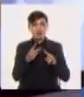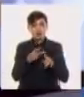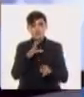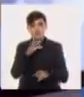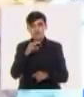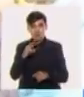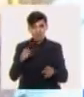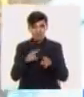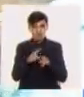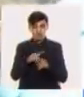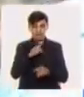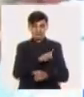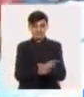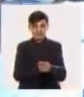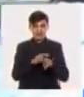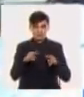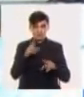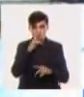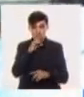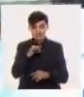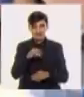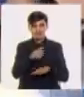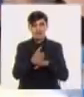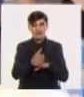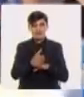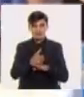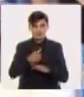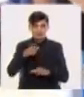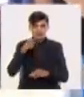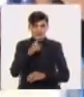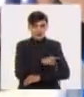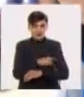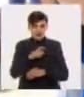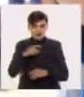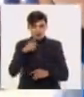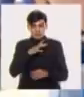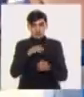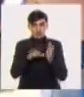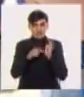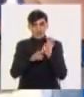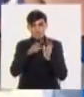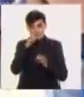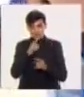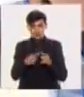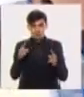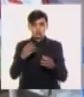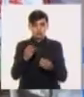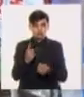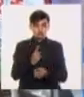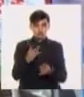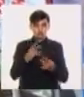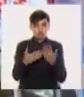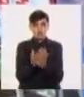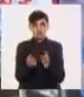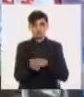не такой сильной. Джунь Наньчань, главный эпидемиолог Поднебесной, заявил, что через 6-7 месяцев нужно ждать нового